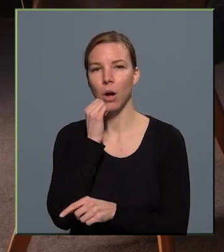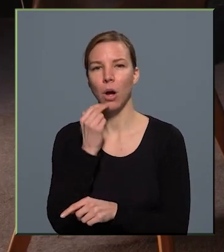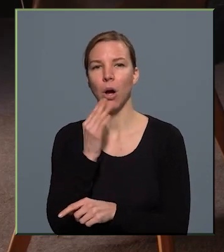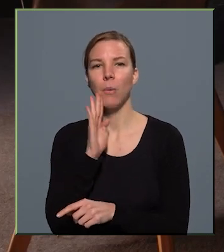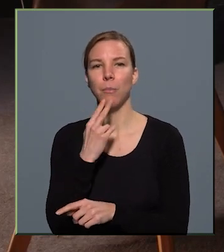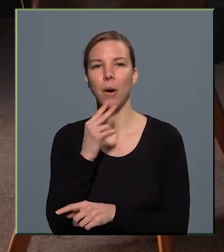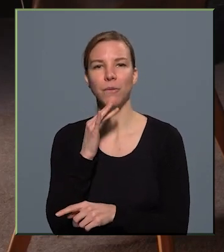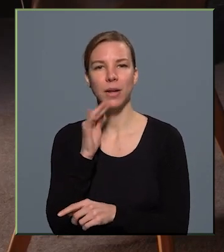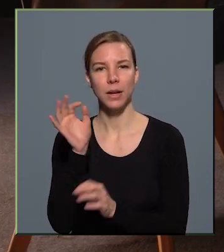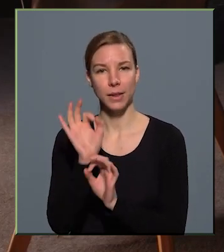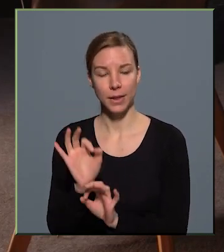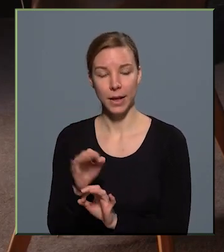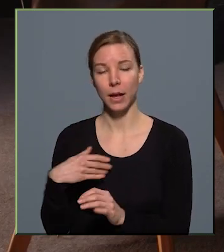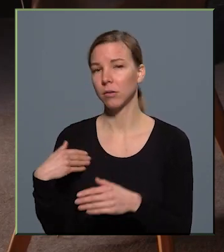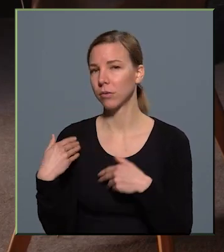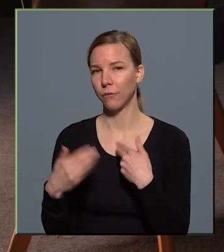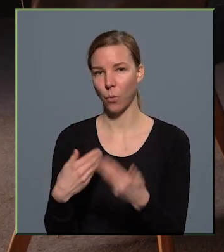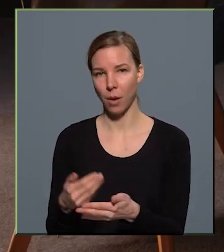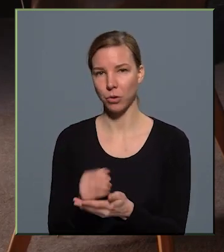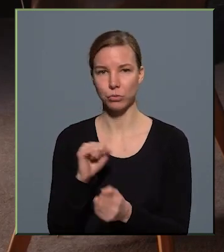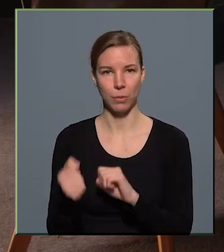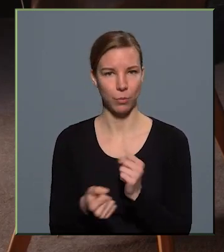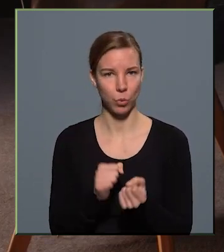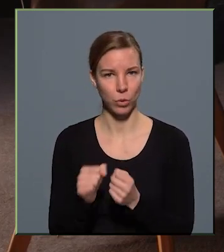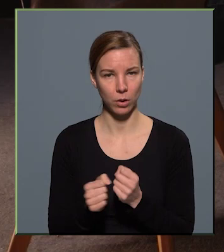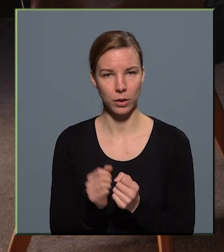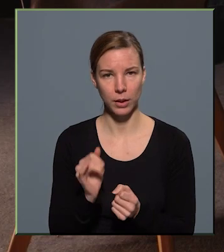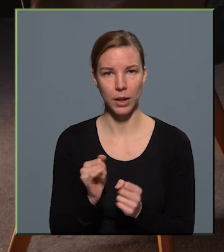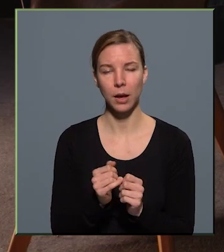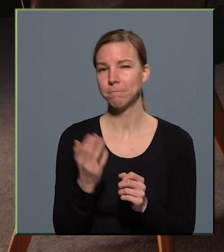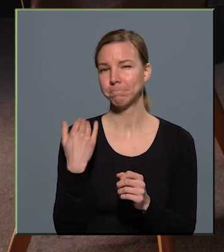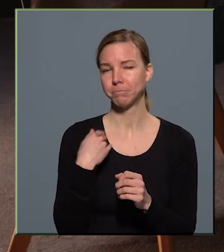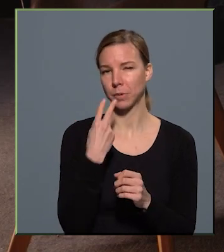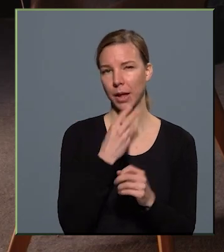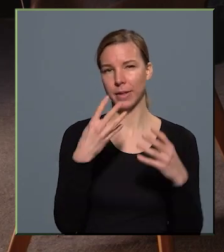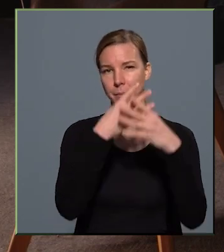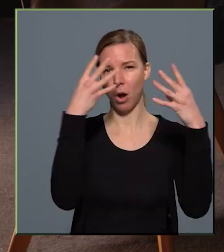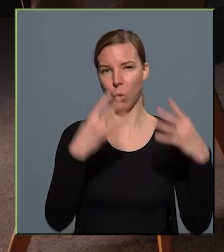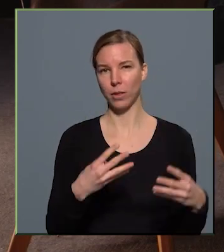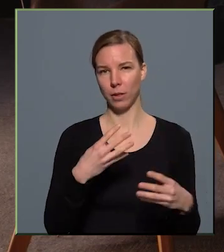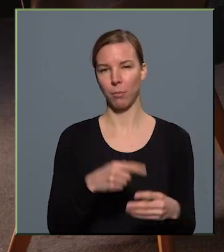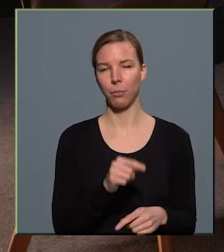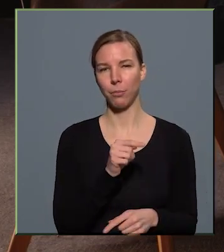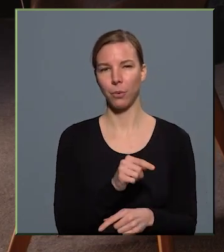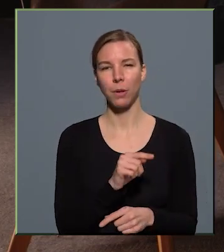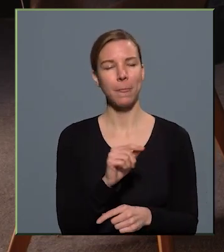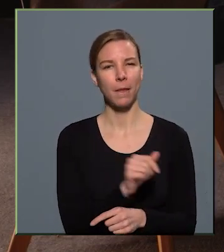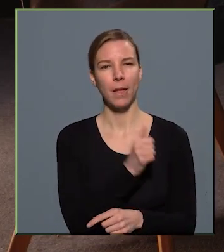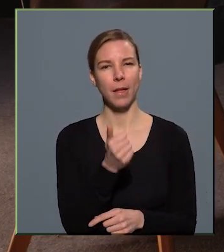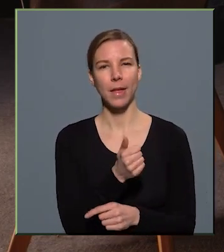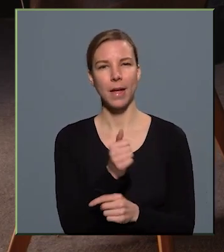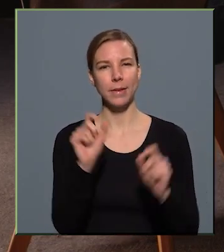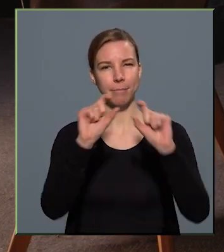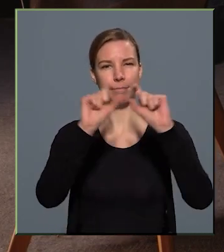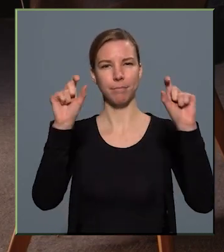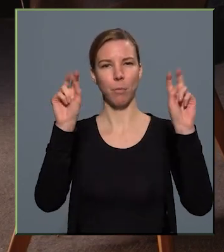tetszik, folyamatosan működik, éppen néztem a honlapon, hogy az egyik ilyen szlogen,